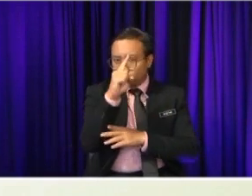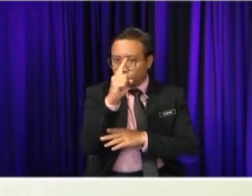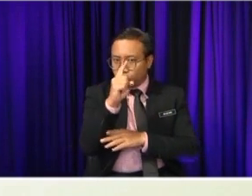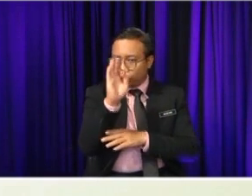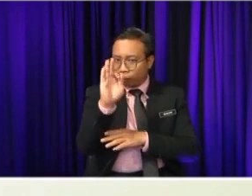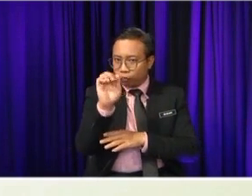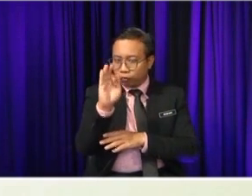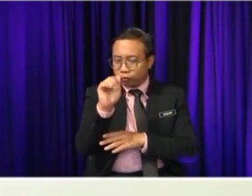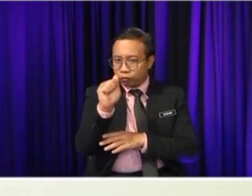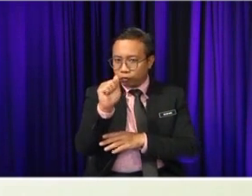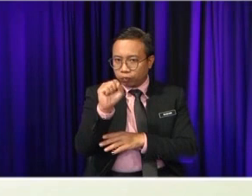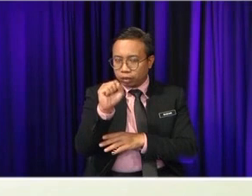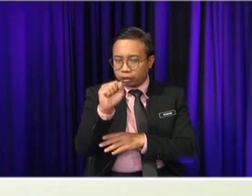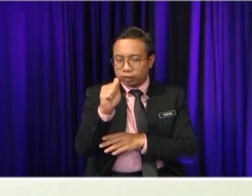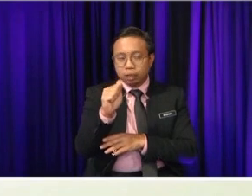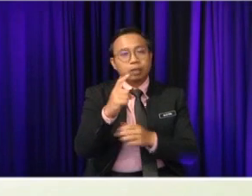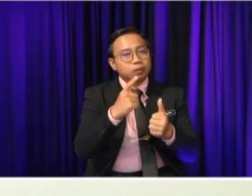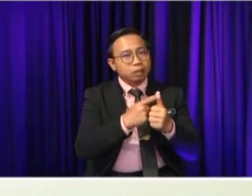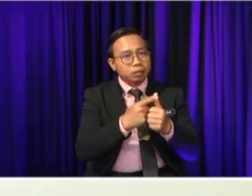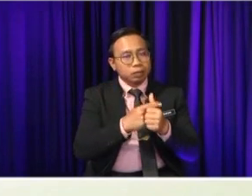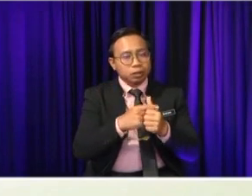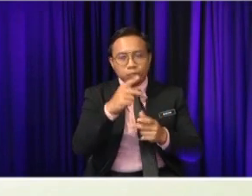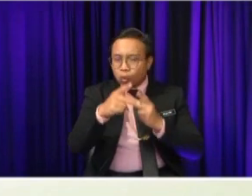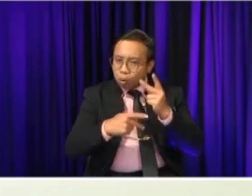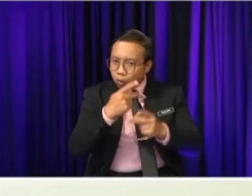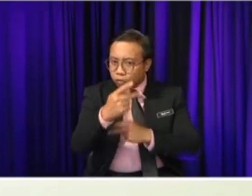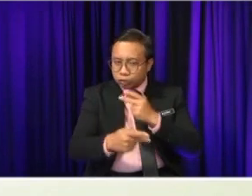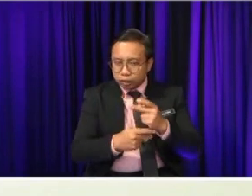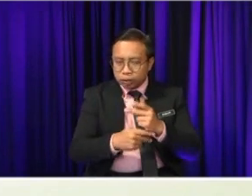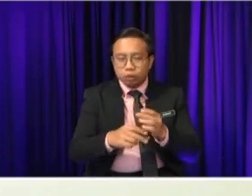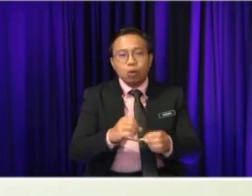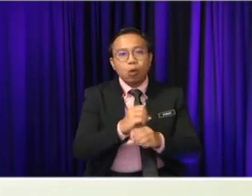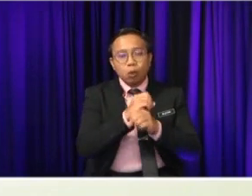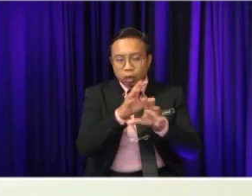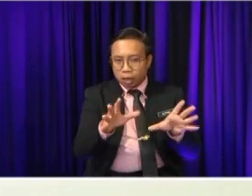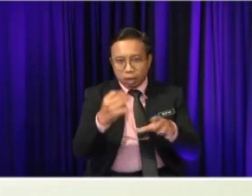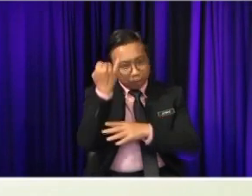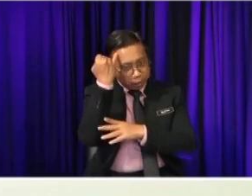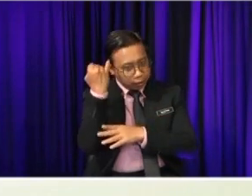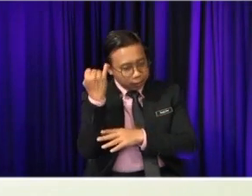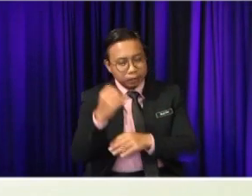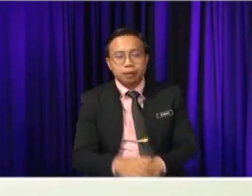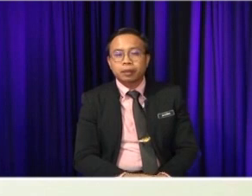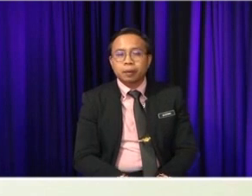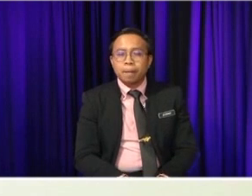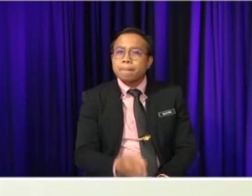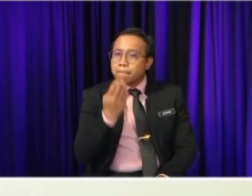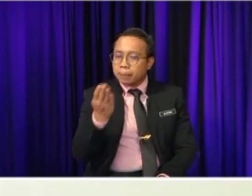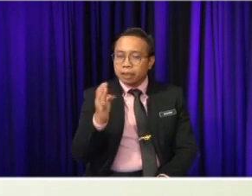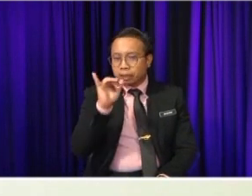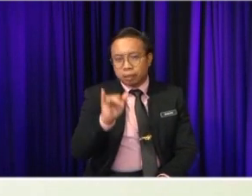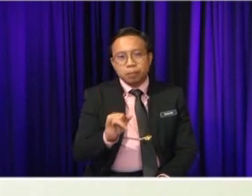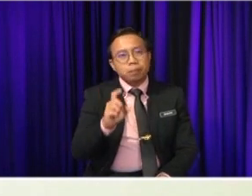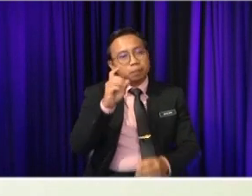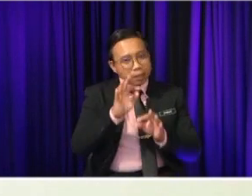pertama yaitu proses pengolahan Aidil proses pengolahan air ini adalah pekerja yang paling perlu kita titik beratkan